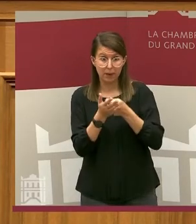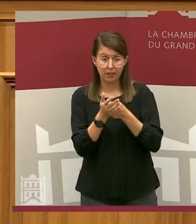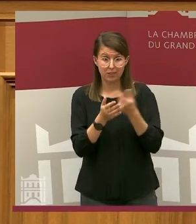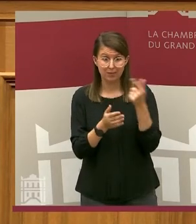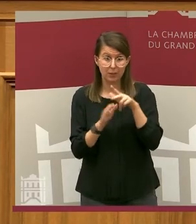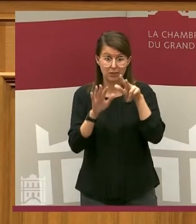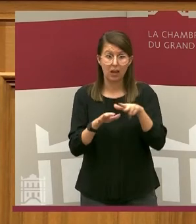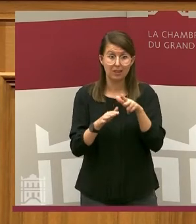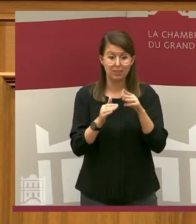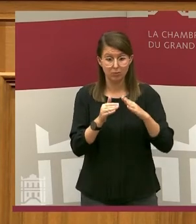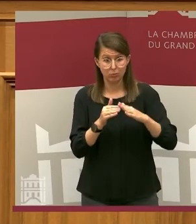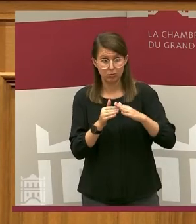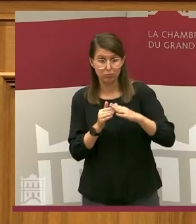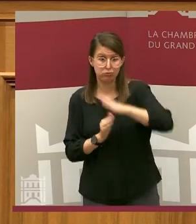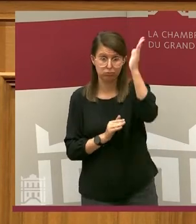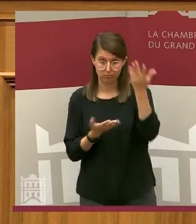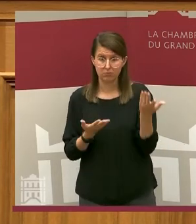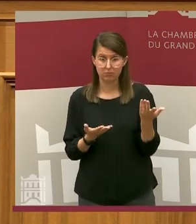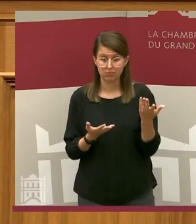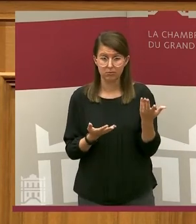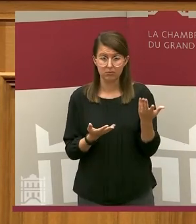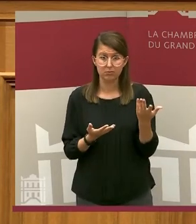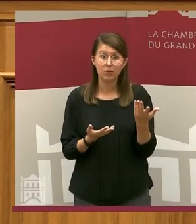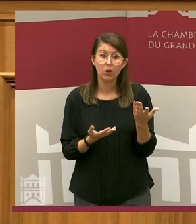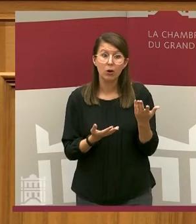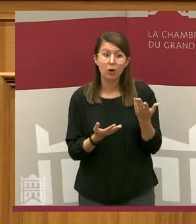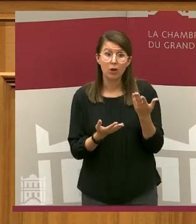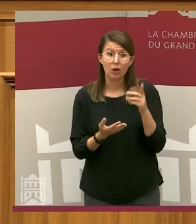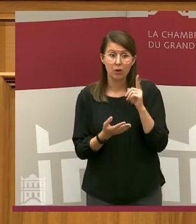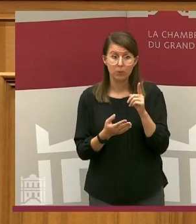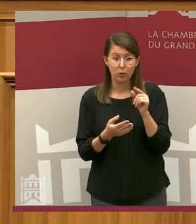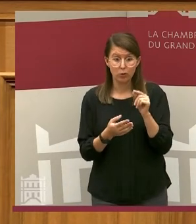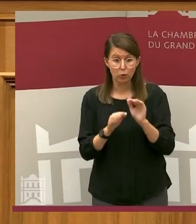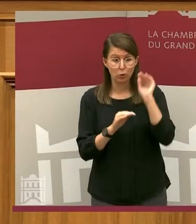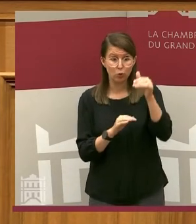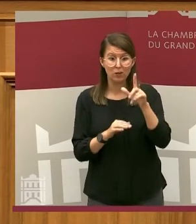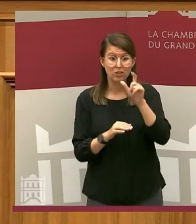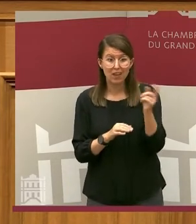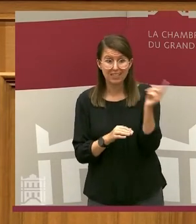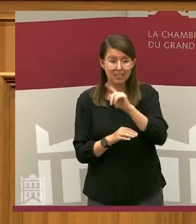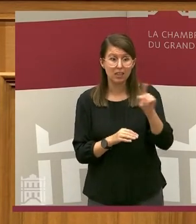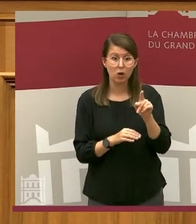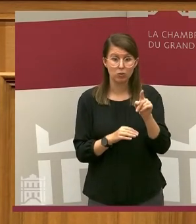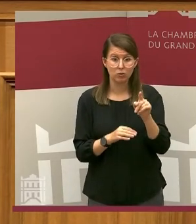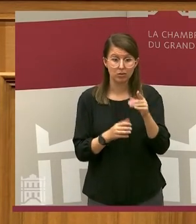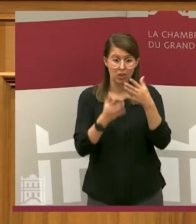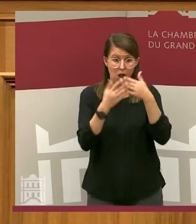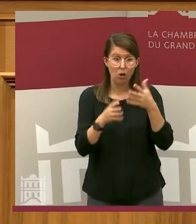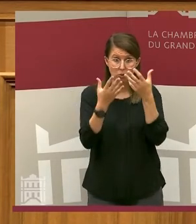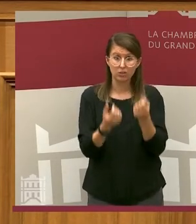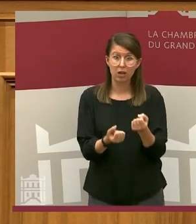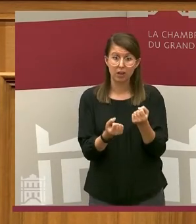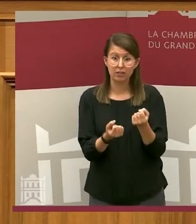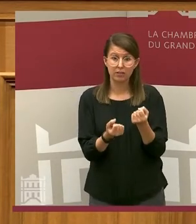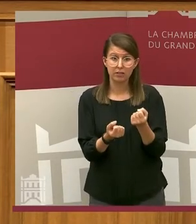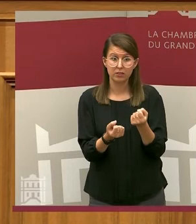2018 regelrecht explodiert. Über 20.000 Städte gehen